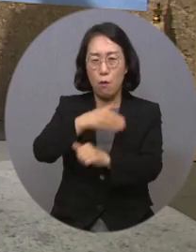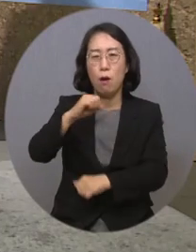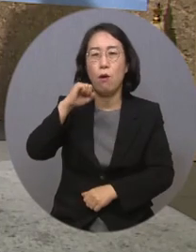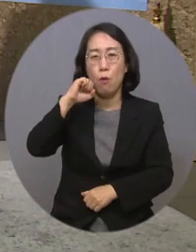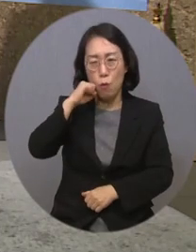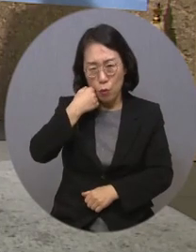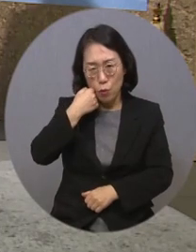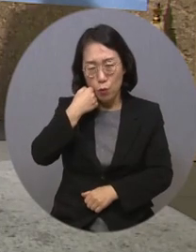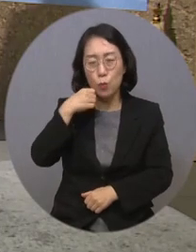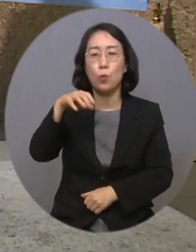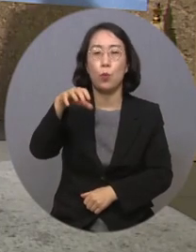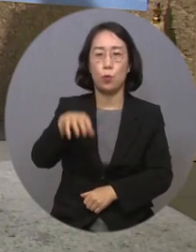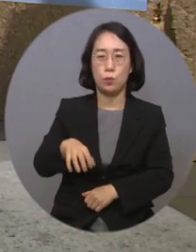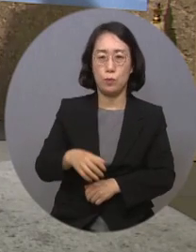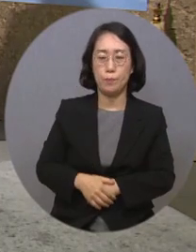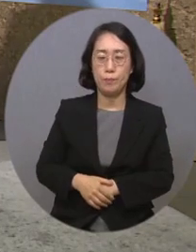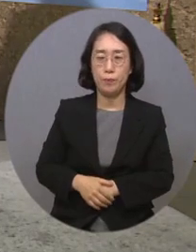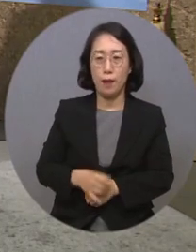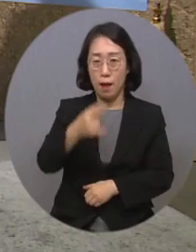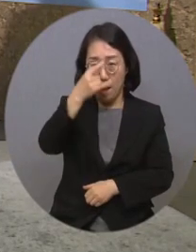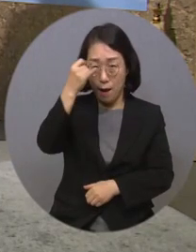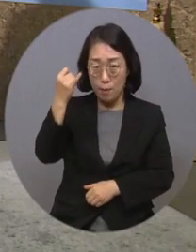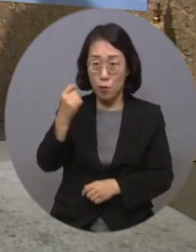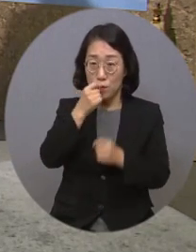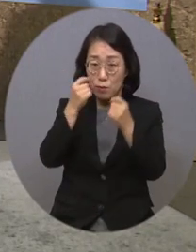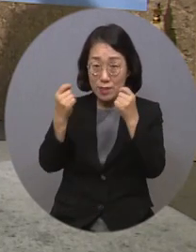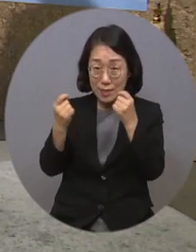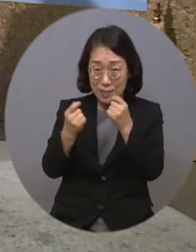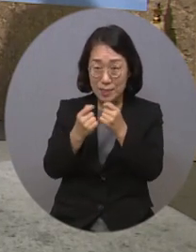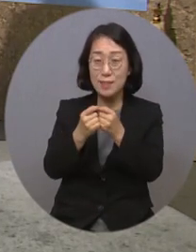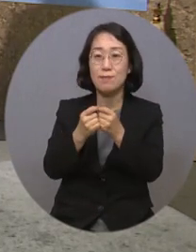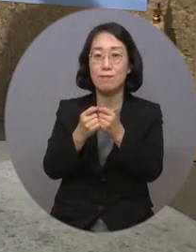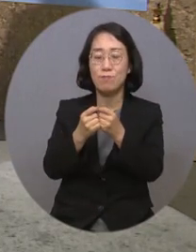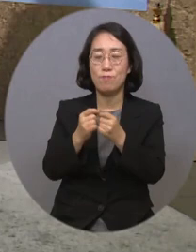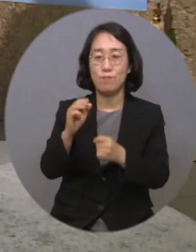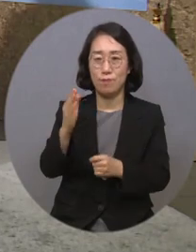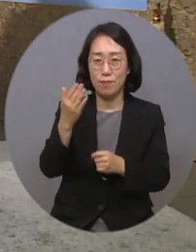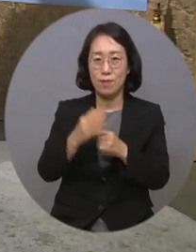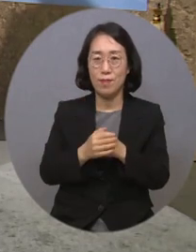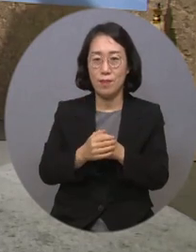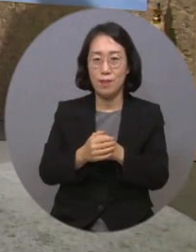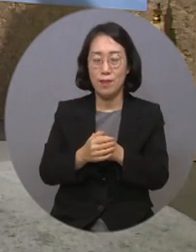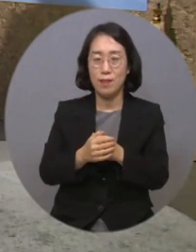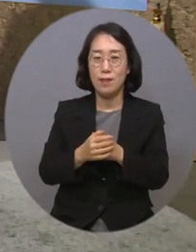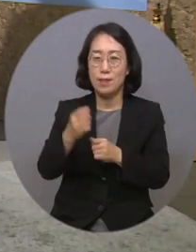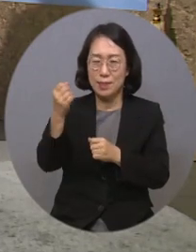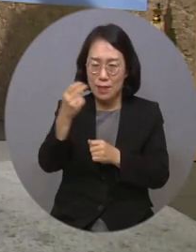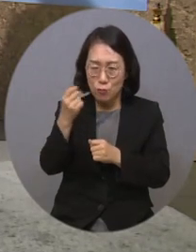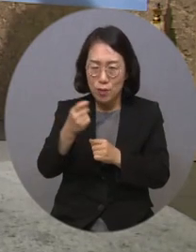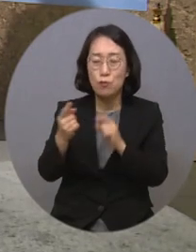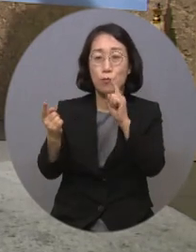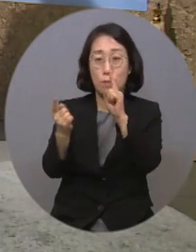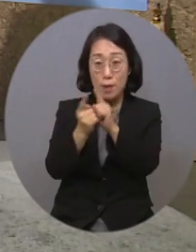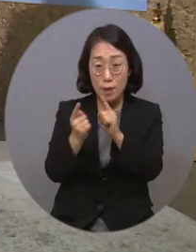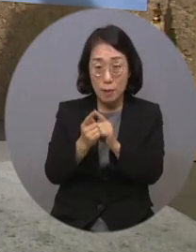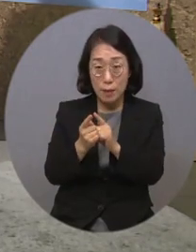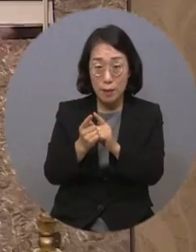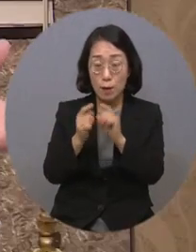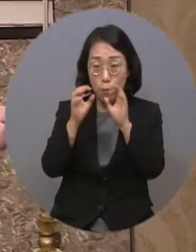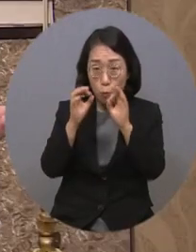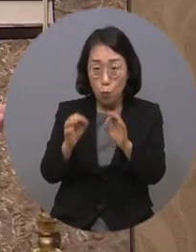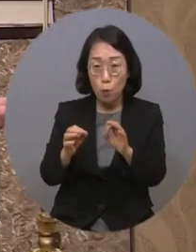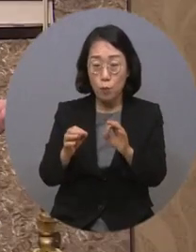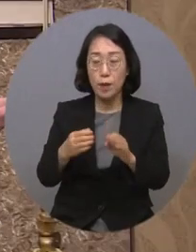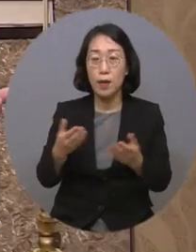살고 계셨는데 어쨌든 할머니하고 상당히 이렇게 친밀해져서 네. 이렇게 자주 교류를 하고 하는 상황에서 제가